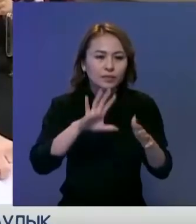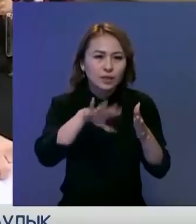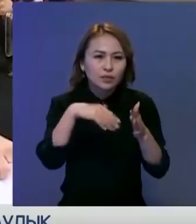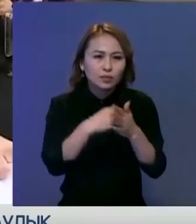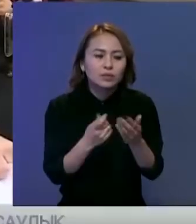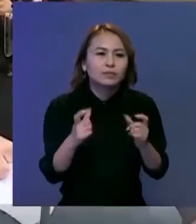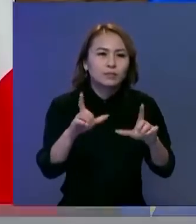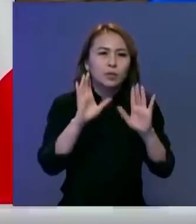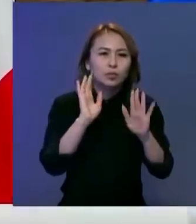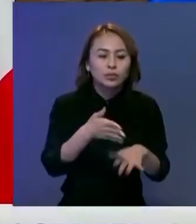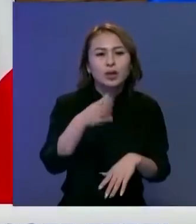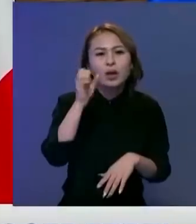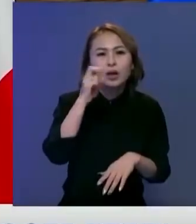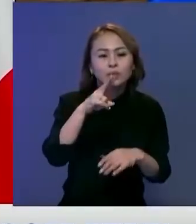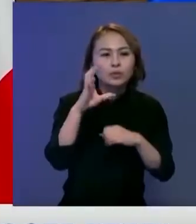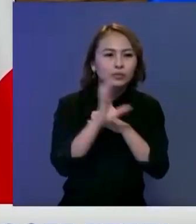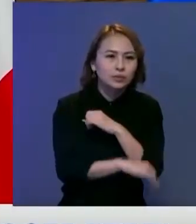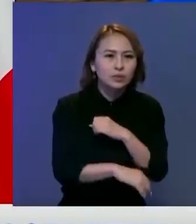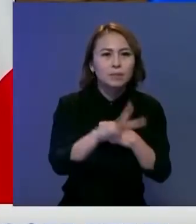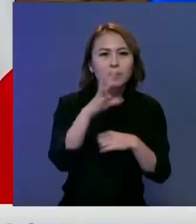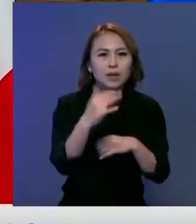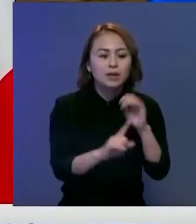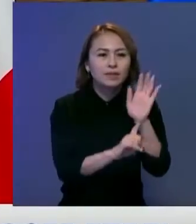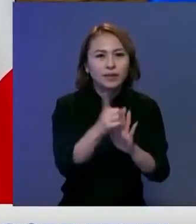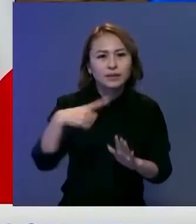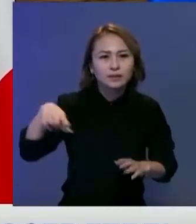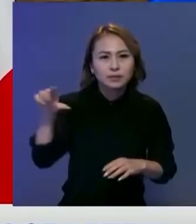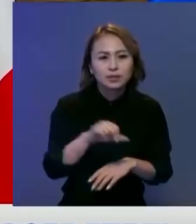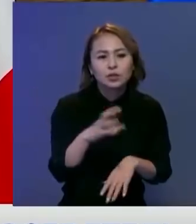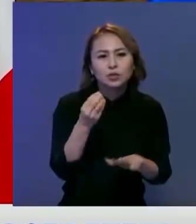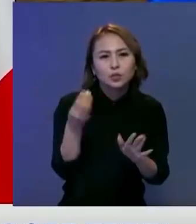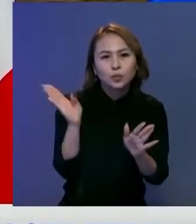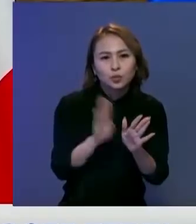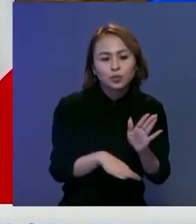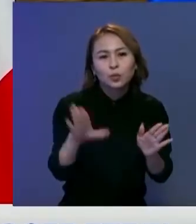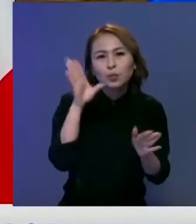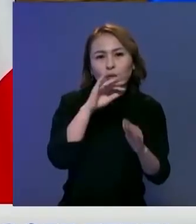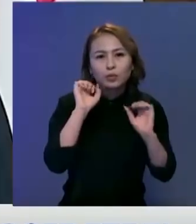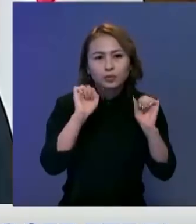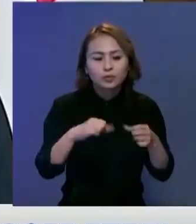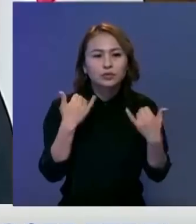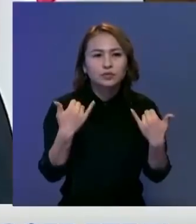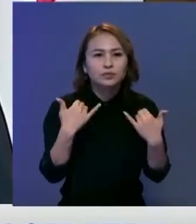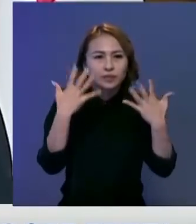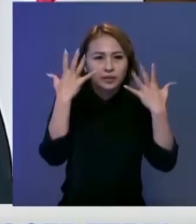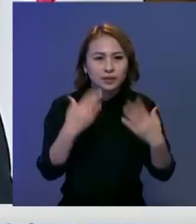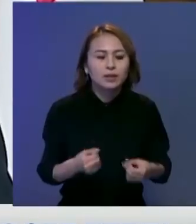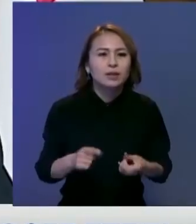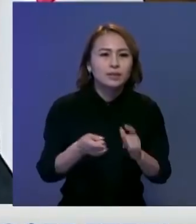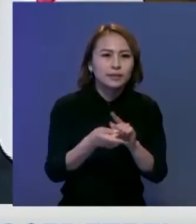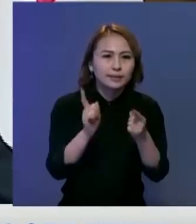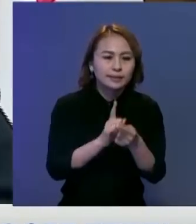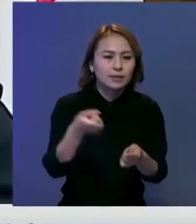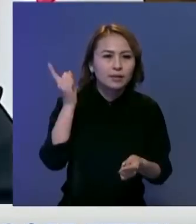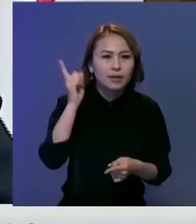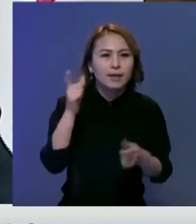өседі. Ал сәуір айының соңымен мамырдың алғаш қапталарында үндет одан бетер өршіп кетуі мүмкін. Бүгін координациялық кеңесте